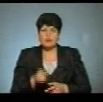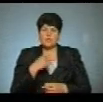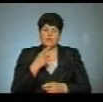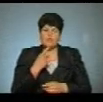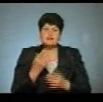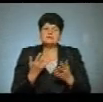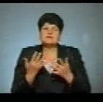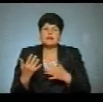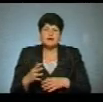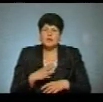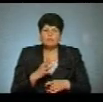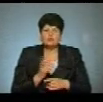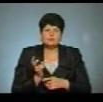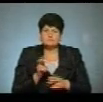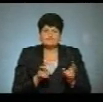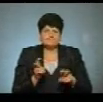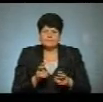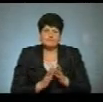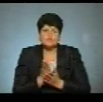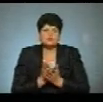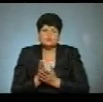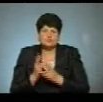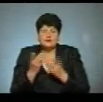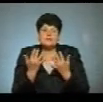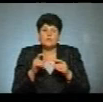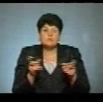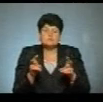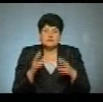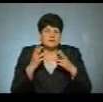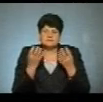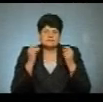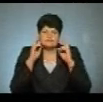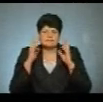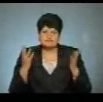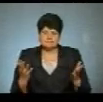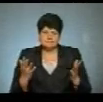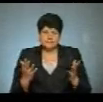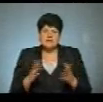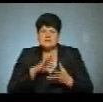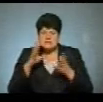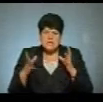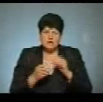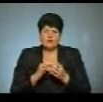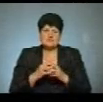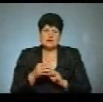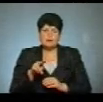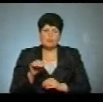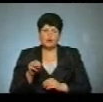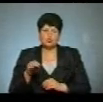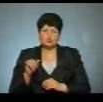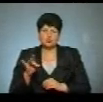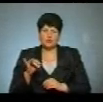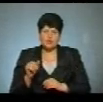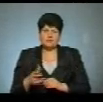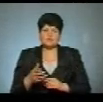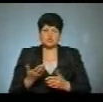словами, скільки було таких відправ і скільки людей їх відвідували, ще не встановили. Каже, загалом в селі Потуторів живуть майже